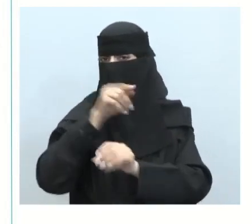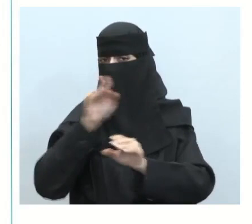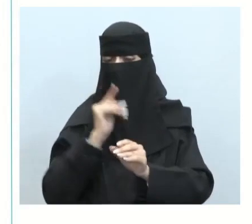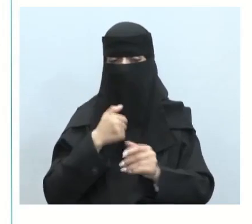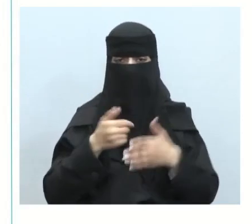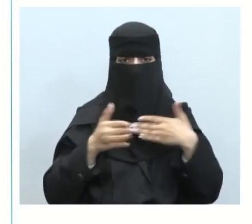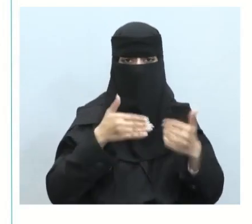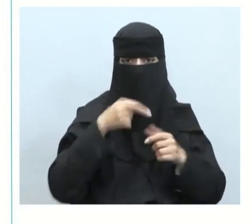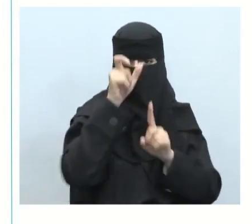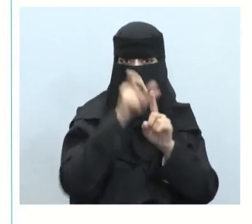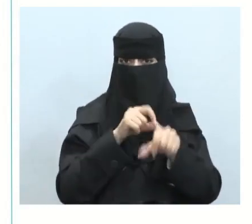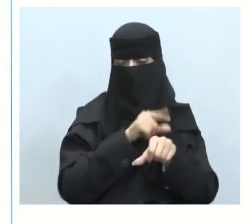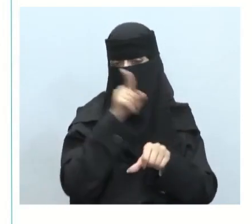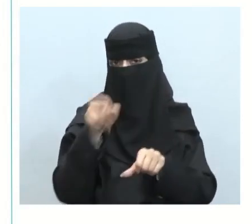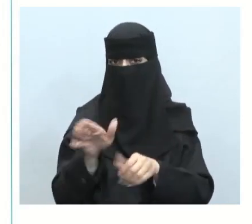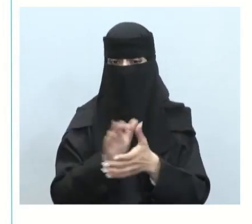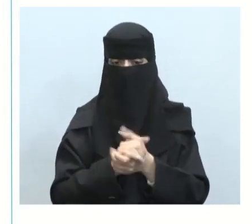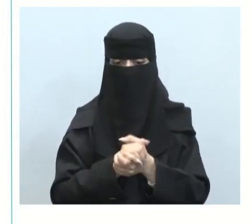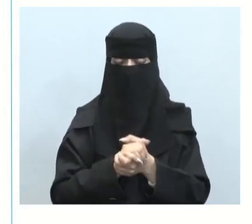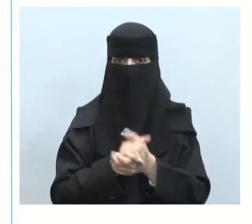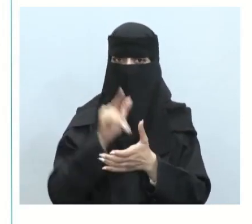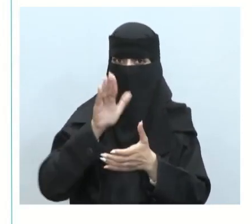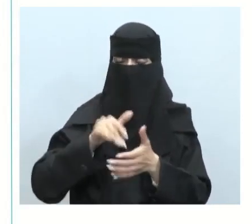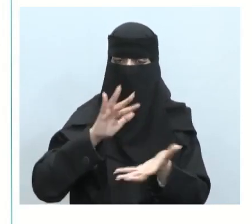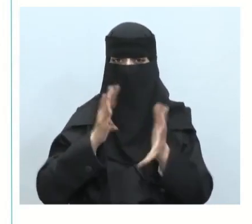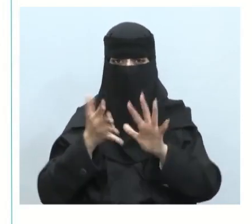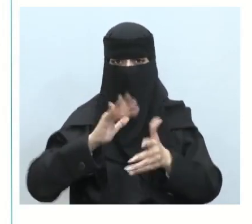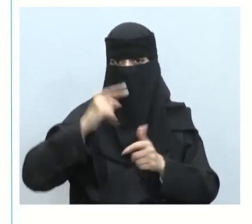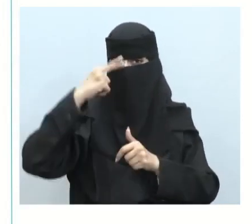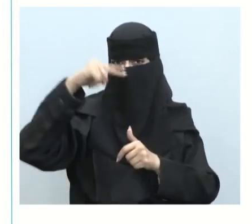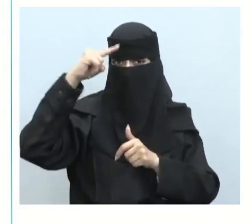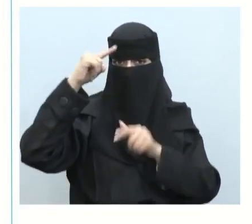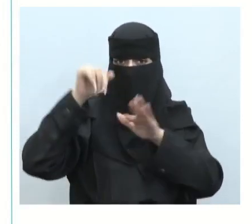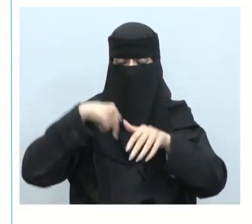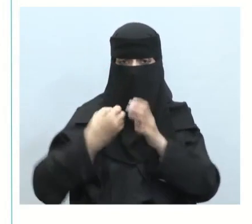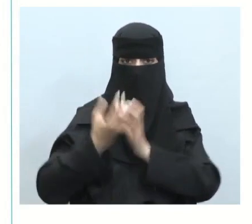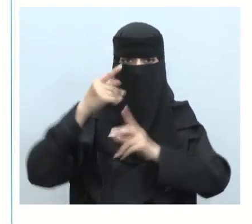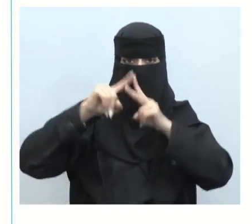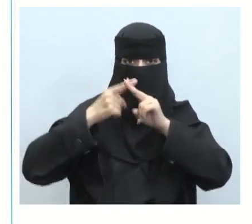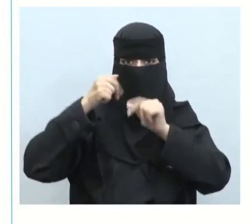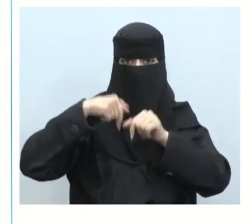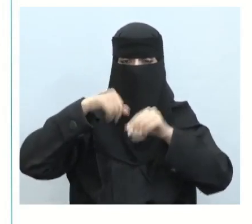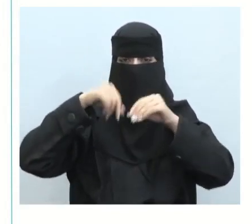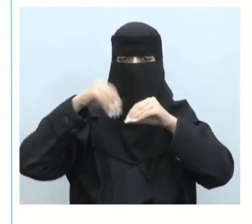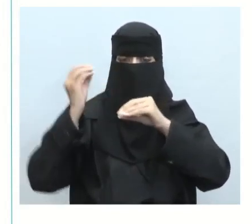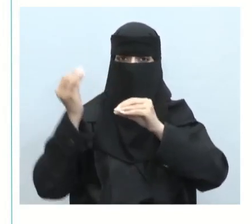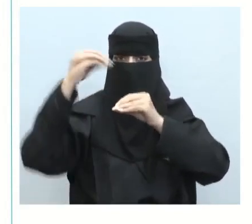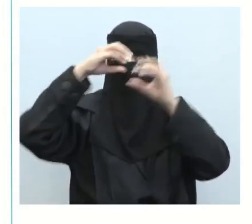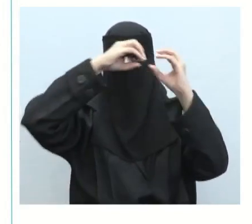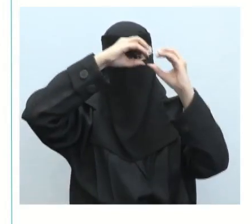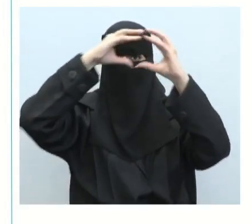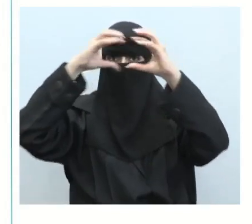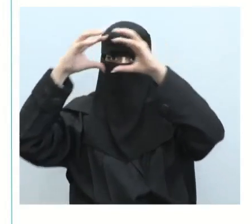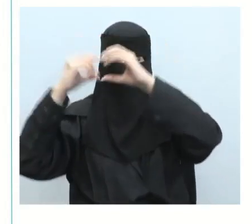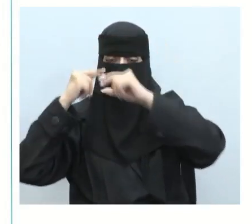تدخل الانسان بها كذلك تشمل بعض الامثله في الثوره الصناعيه على الحوسبه السحابيه السيارات ذاتيه